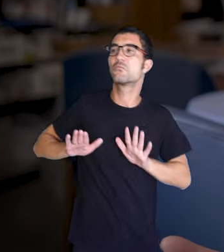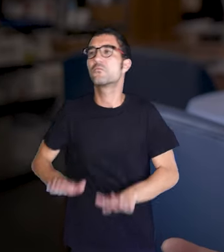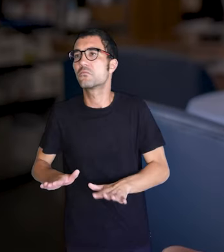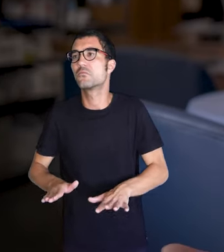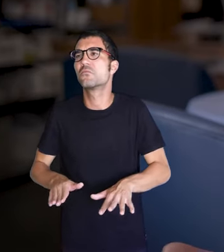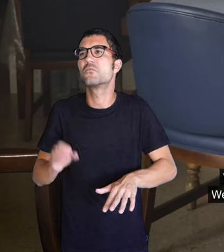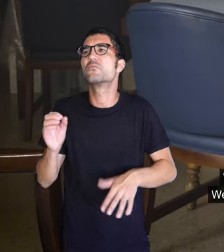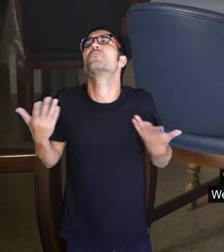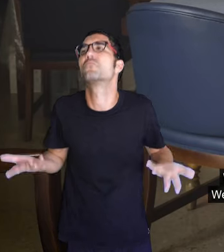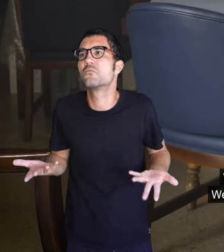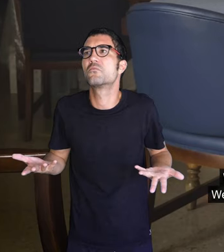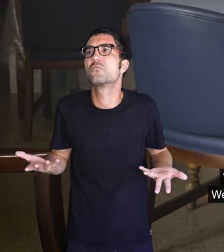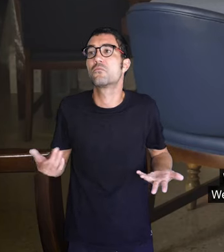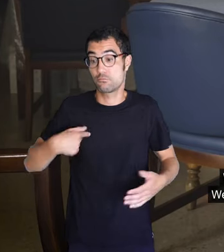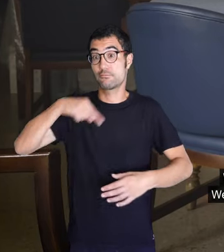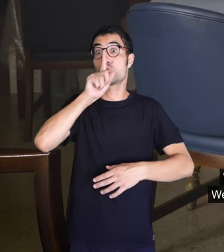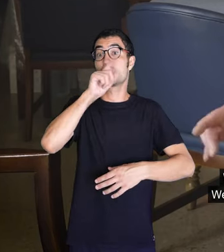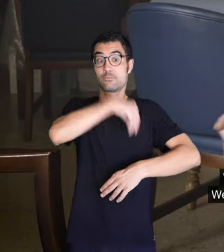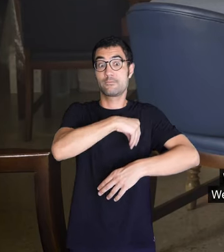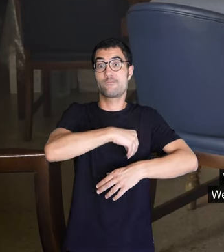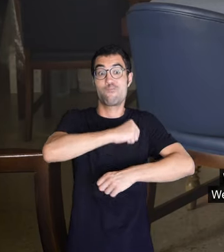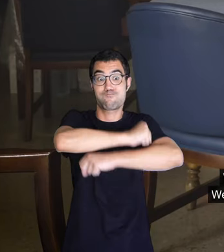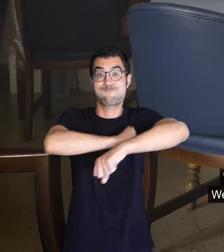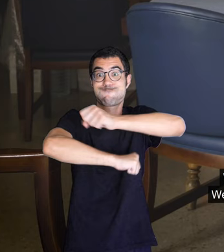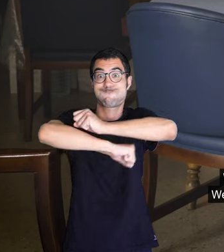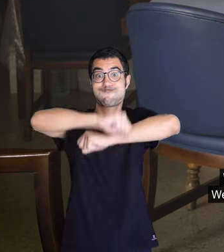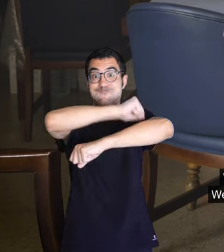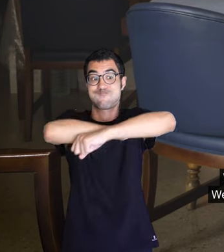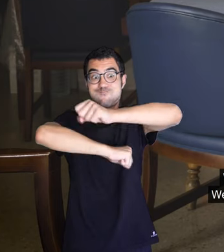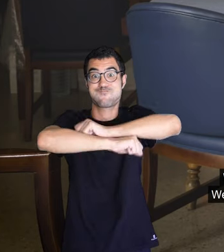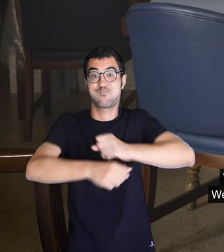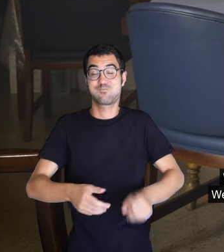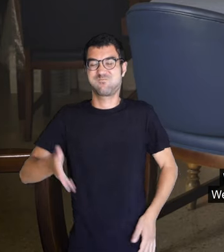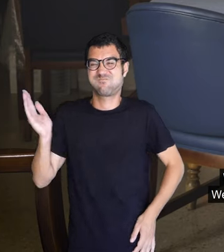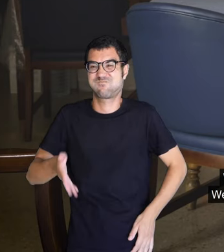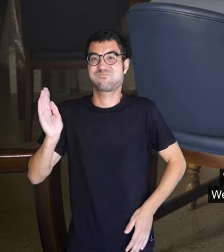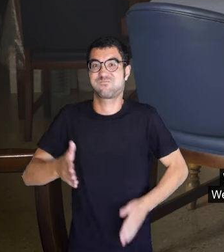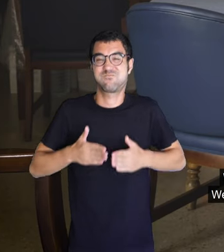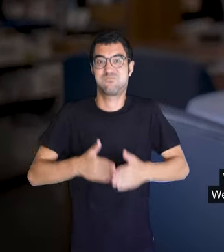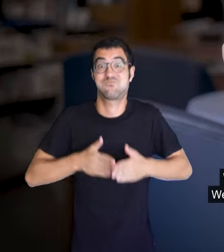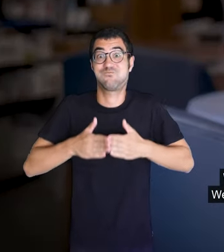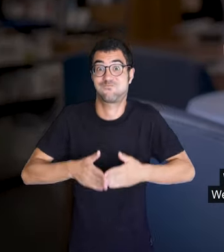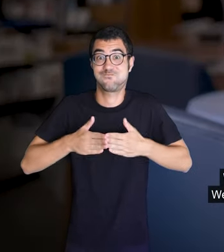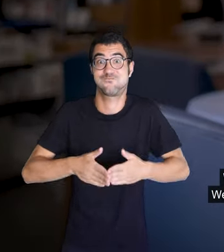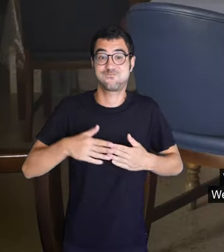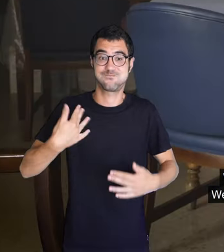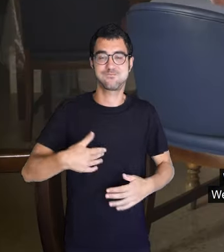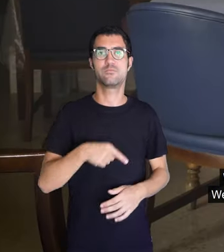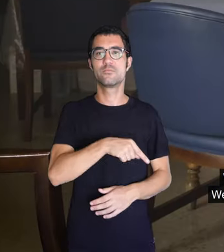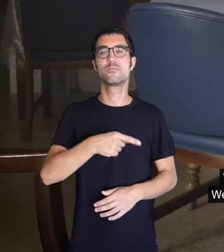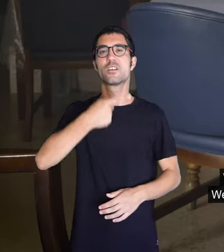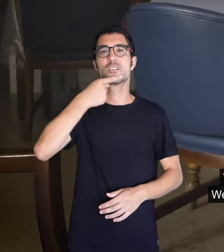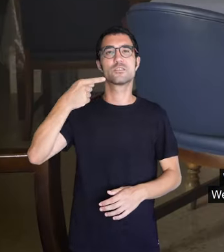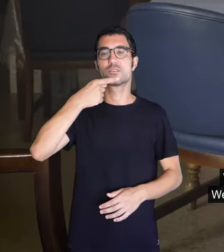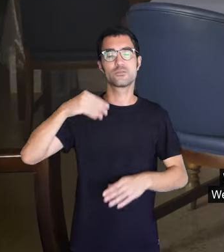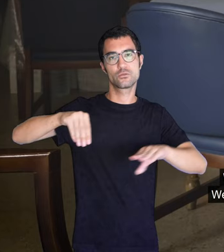quedar. Perquè anàvem carregats, anàvem a fons, en 2 tonelades, la barca era de 3, de sucre.